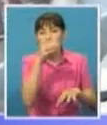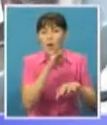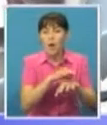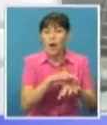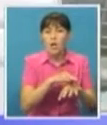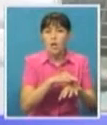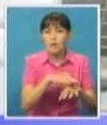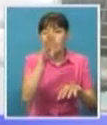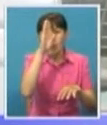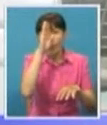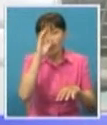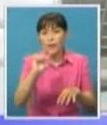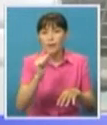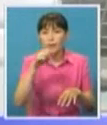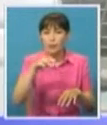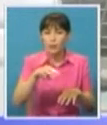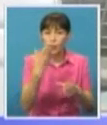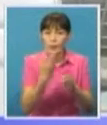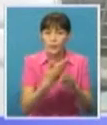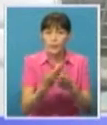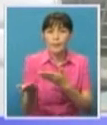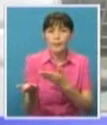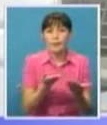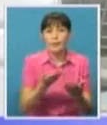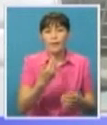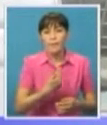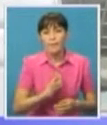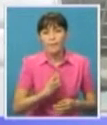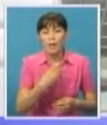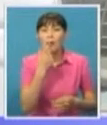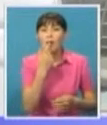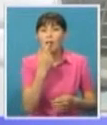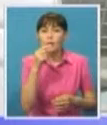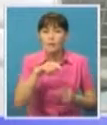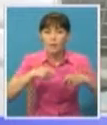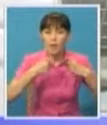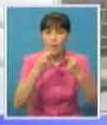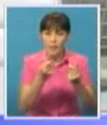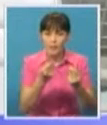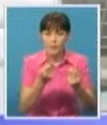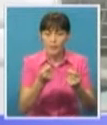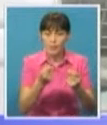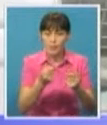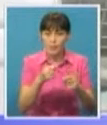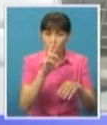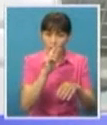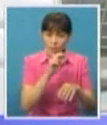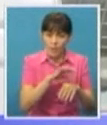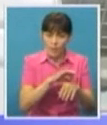Алихан Төлеевке қолшымызға беруге келіп тұрып, менің осы қанымды сол үшін тапсырып отырмын, соның жазылып кетуі